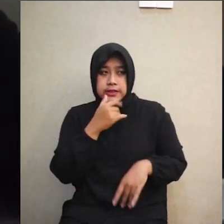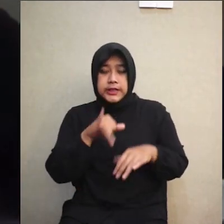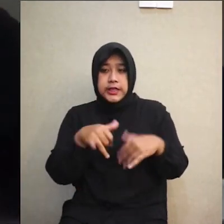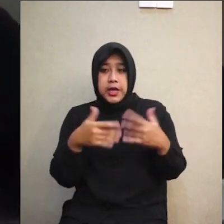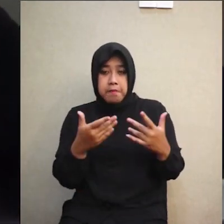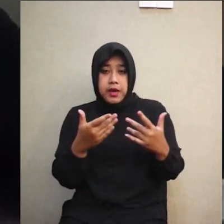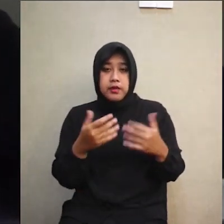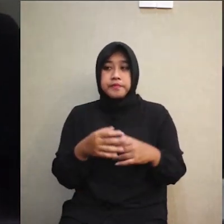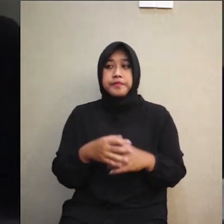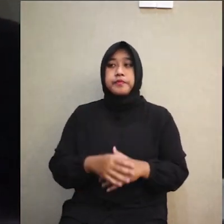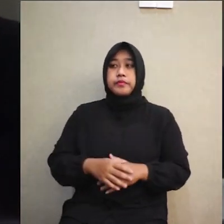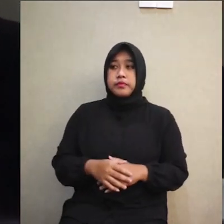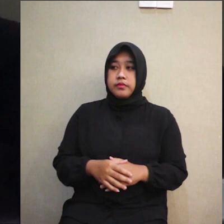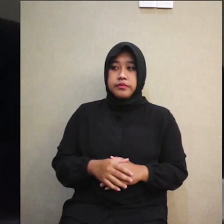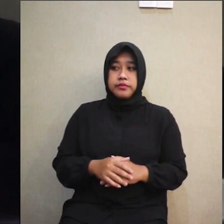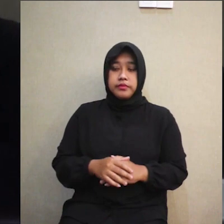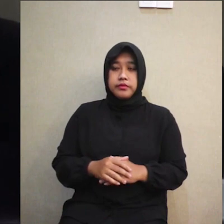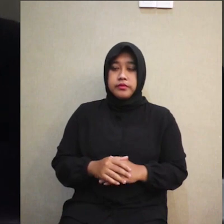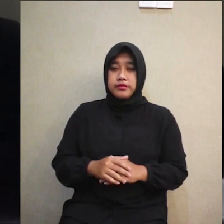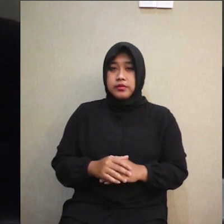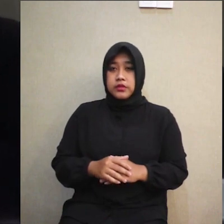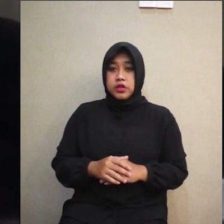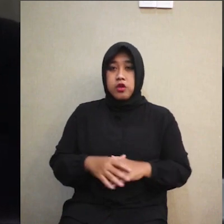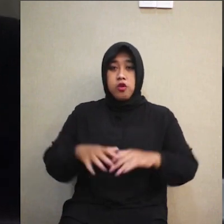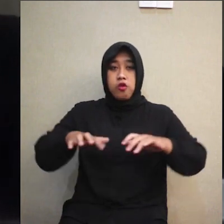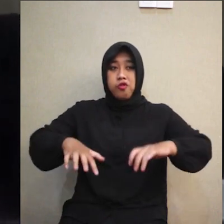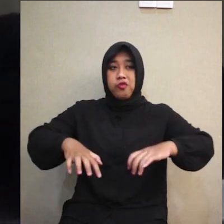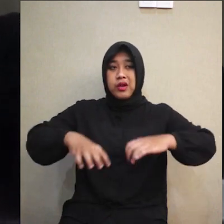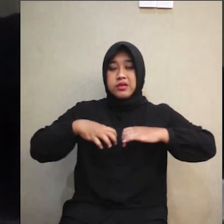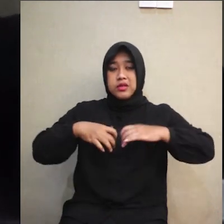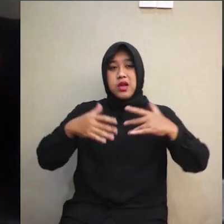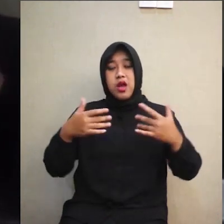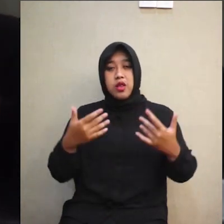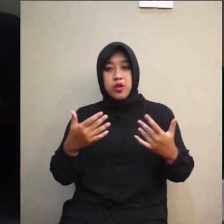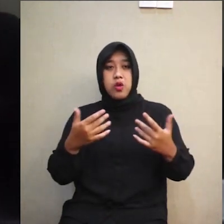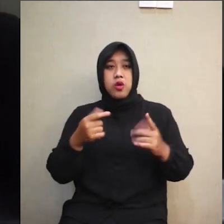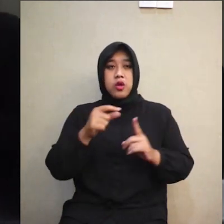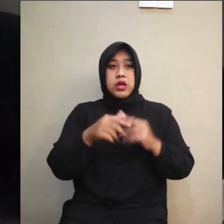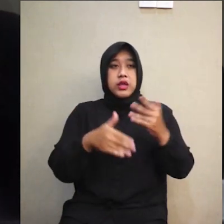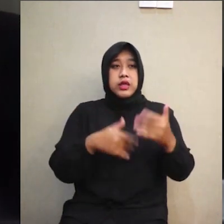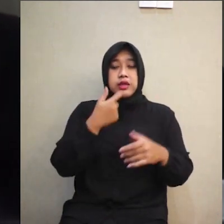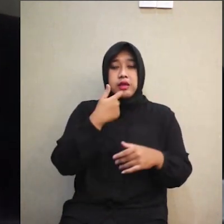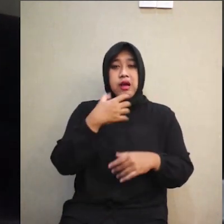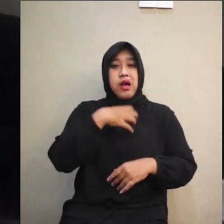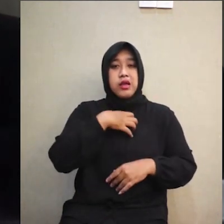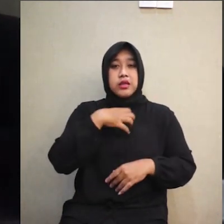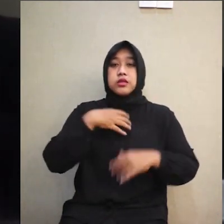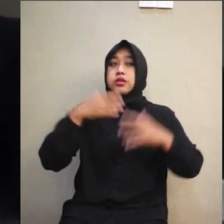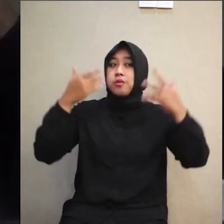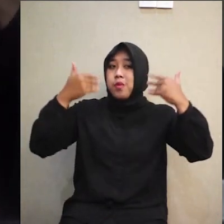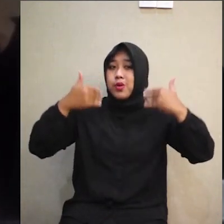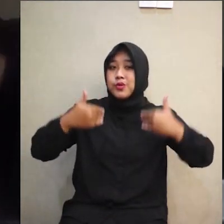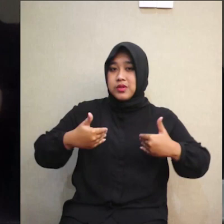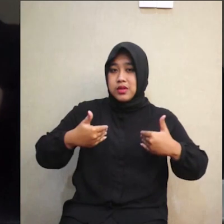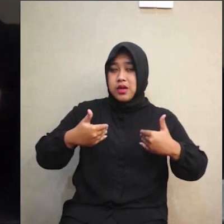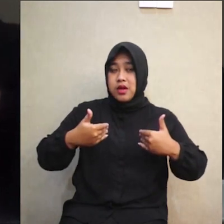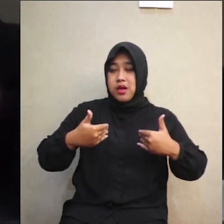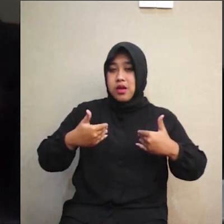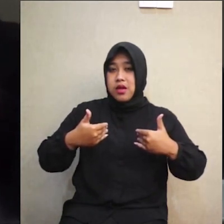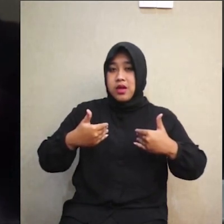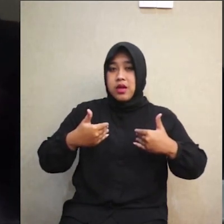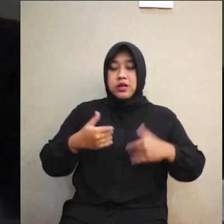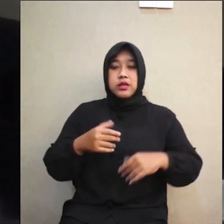diantara Konvensi atau konvenan terkait dengan hak asasi manusia yang sudah